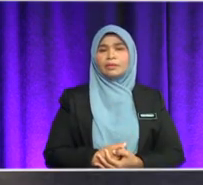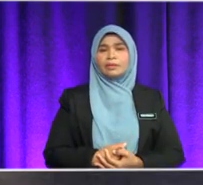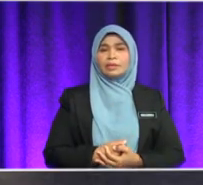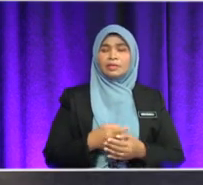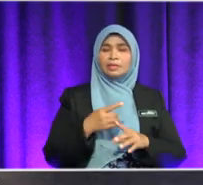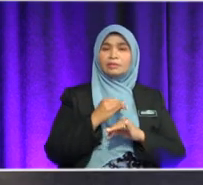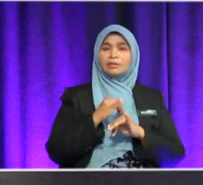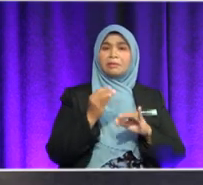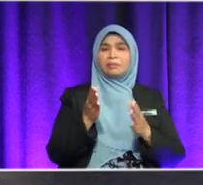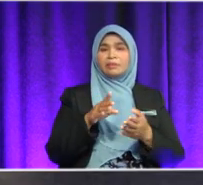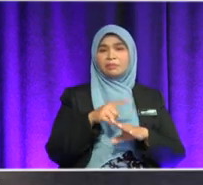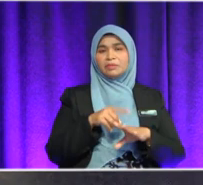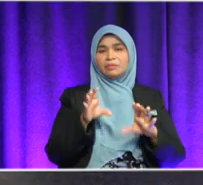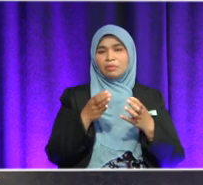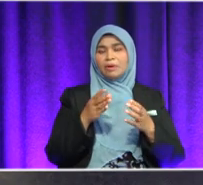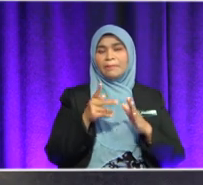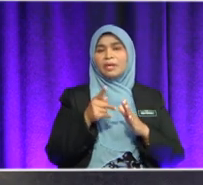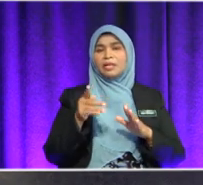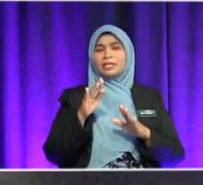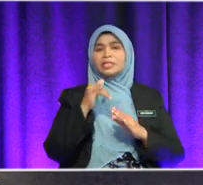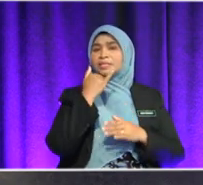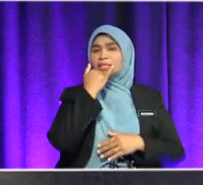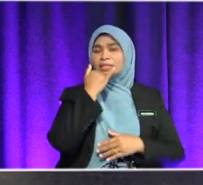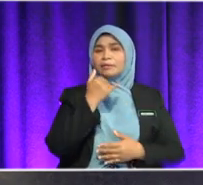yang boleh membatalkan iman